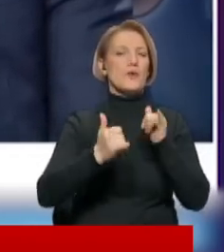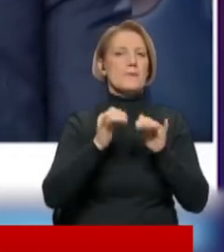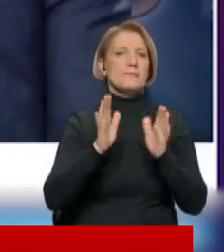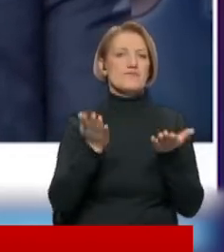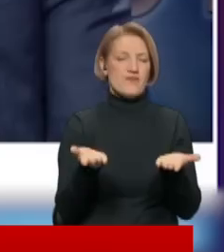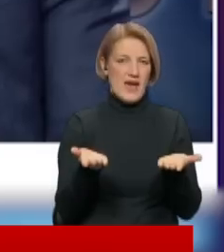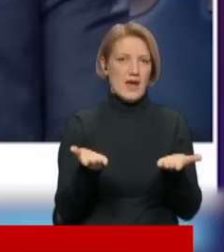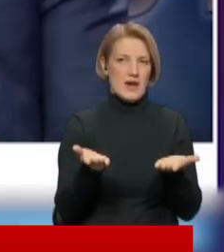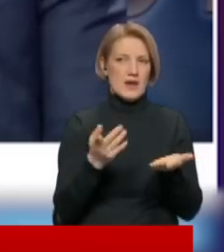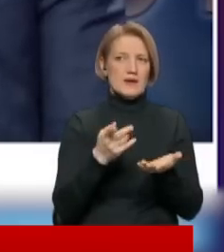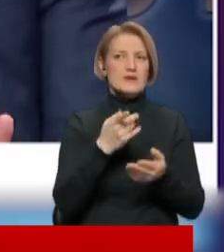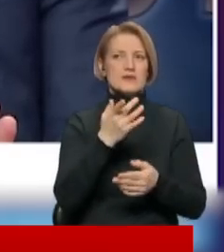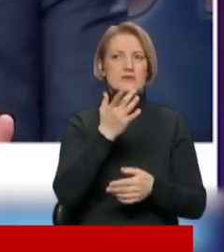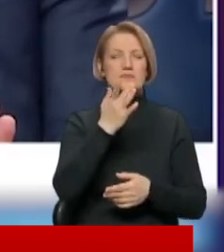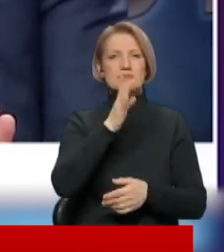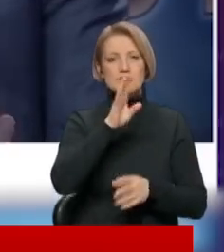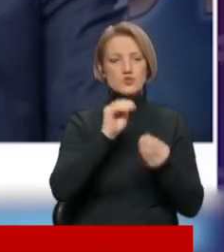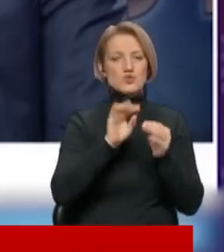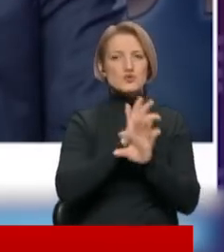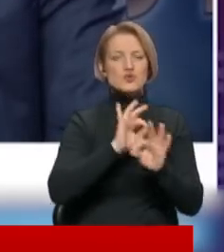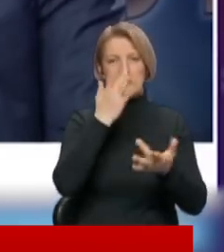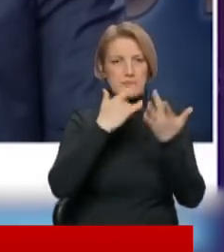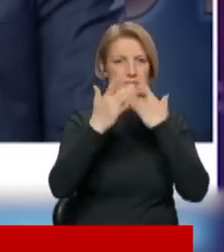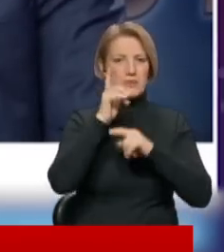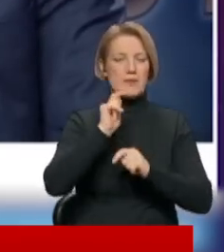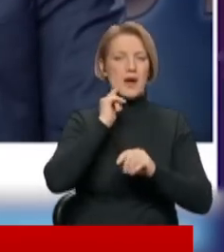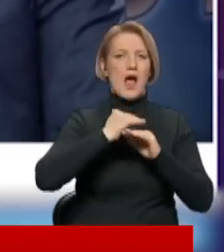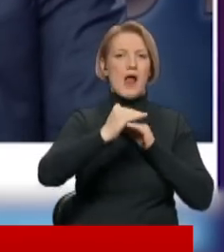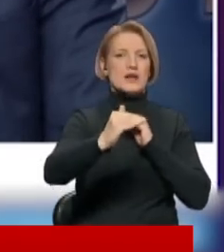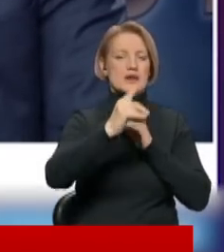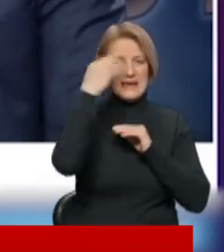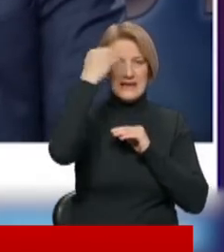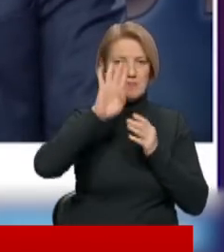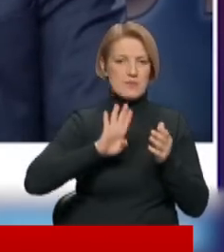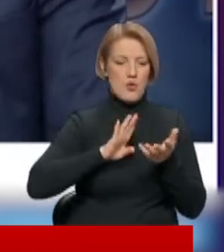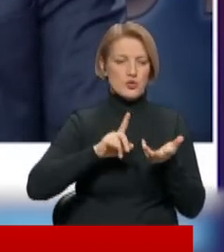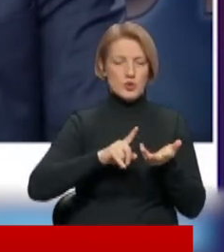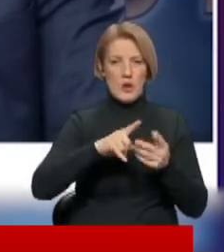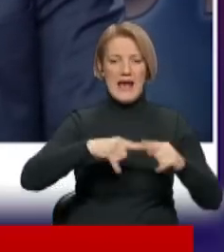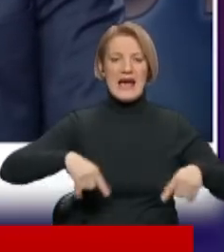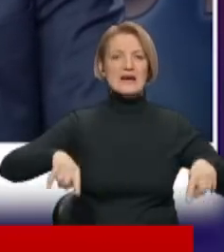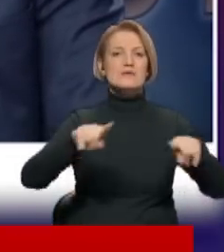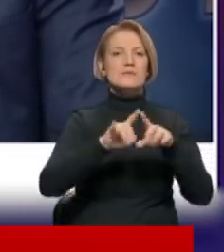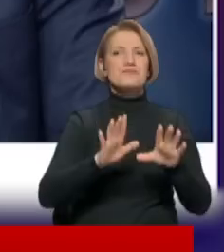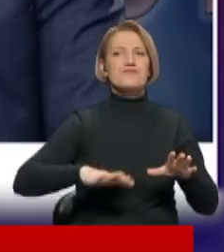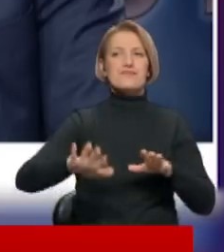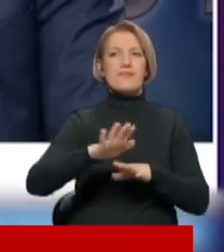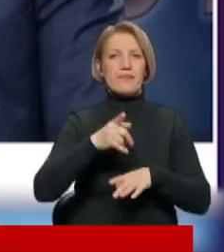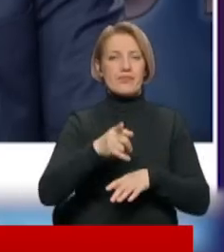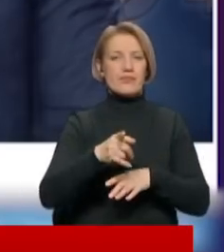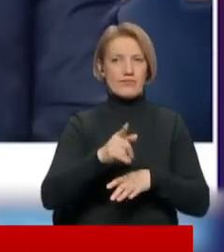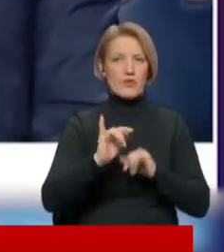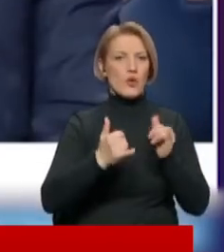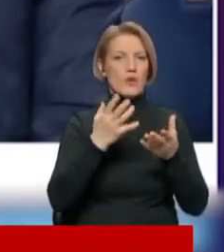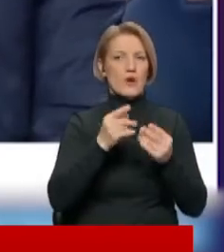ve mağdura yatmayı tercih ettiler halk Sayın İmamoğlu ve etrafındakilerin mağdura yattığını